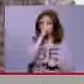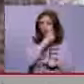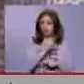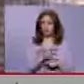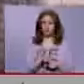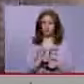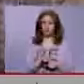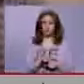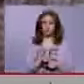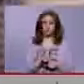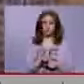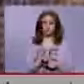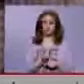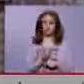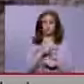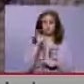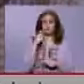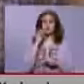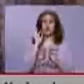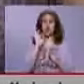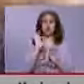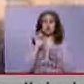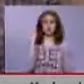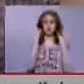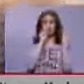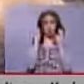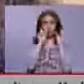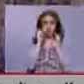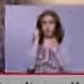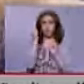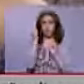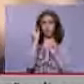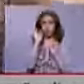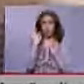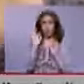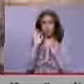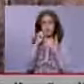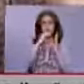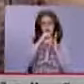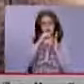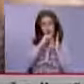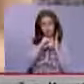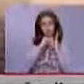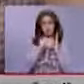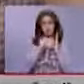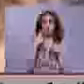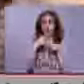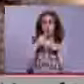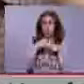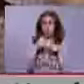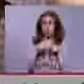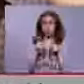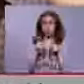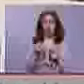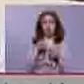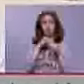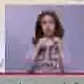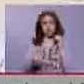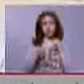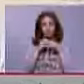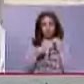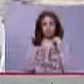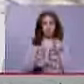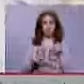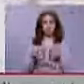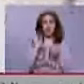ناحيتين. احنا طالبين مراقبه على الاسعار واعلان تسعيره على الخضار والفاكهه واي حاجه الشعب يستخدمها. ماسك